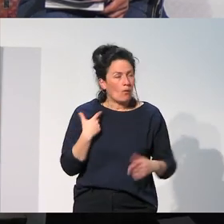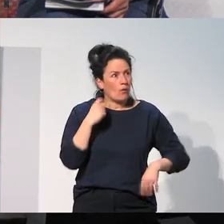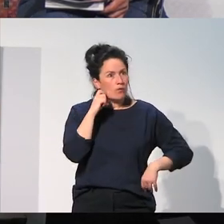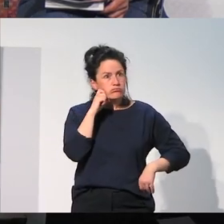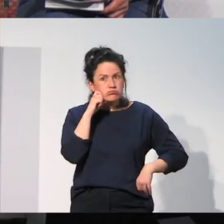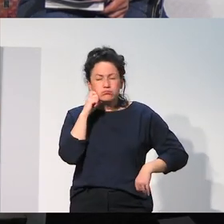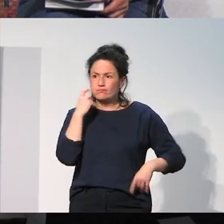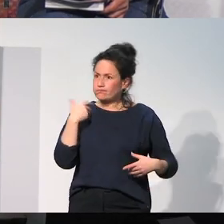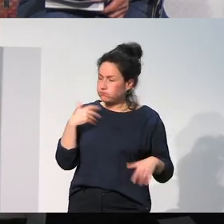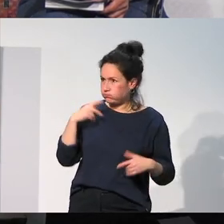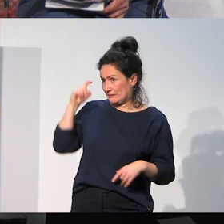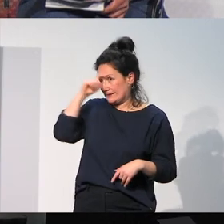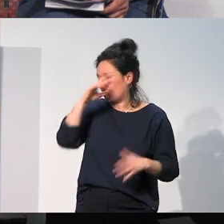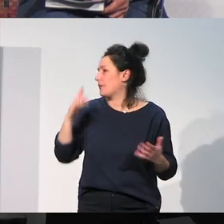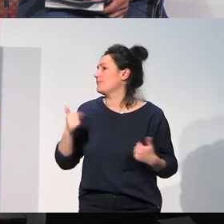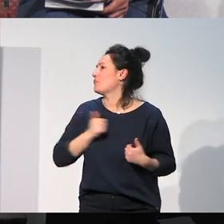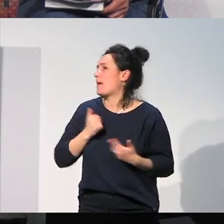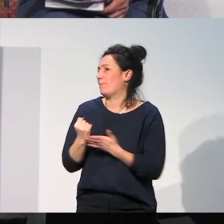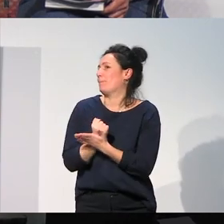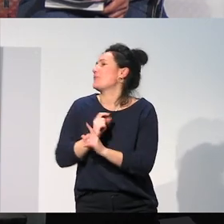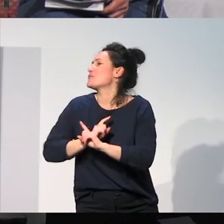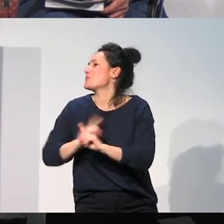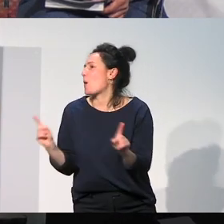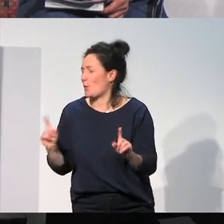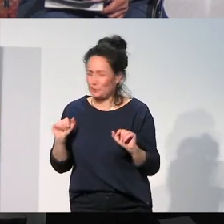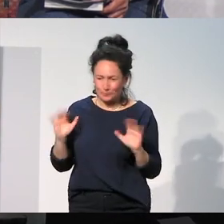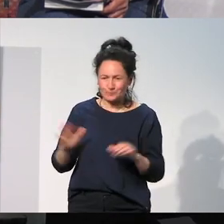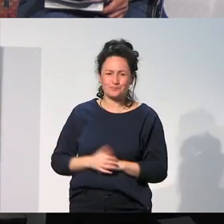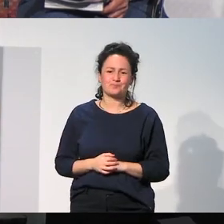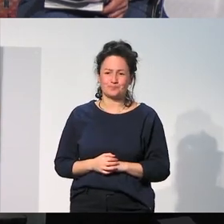mais je ne passais pas à la grègue. Donc, peut-être que sinon j'aurais...